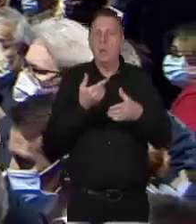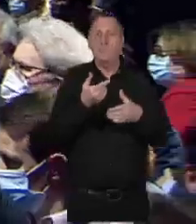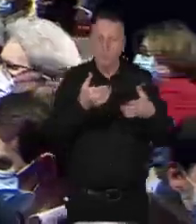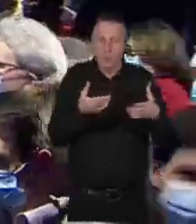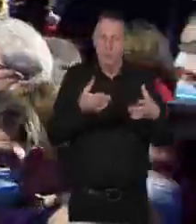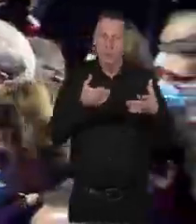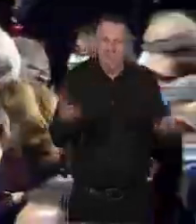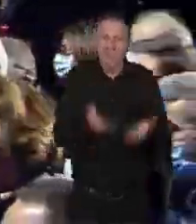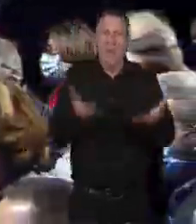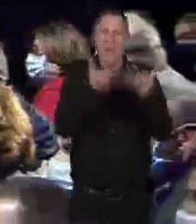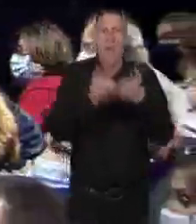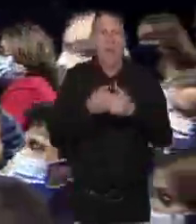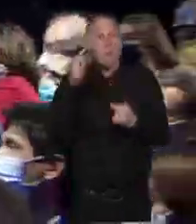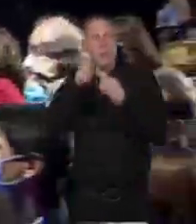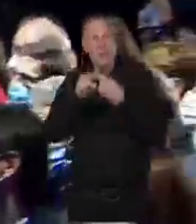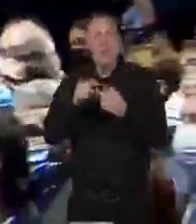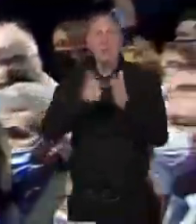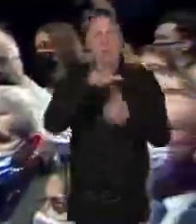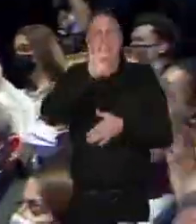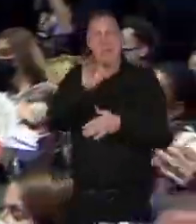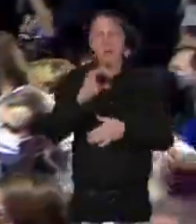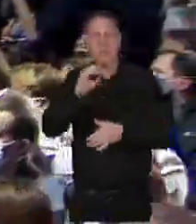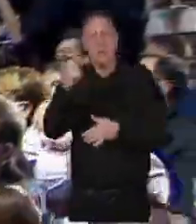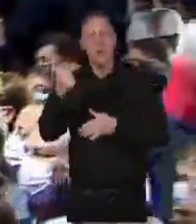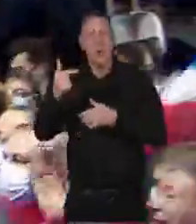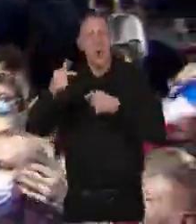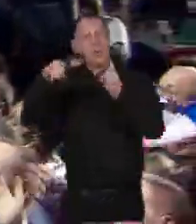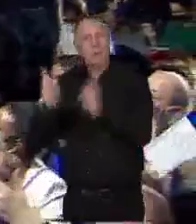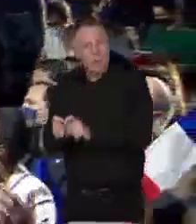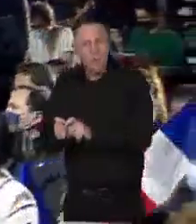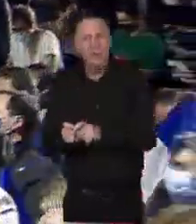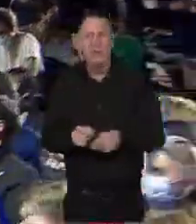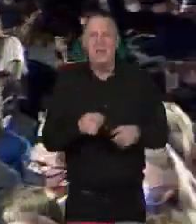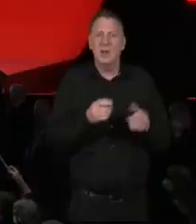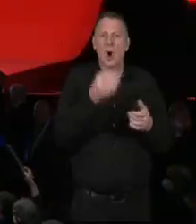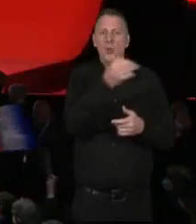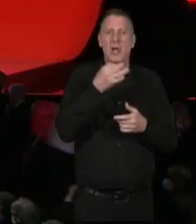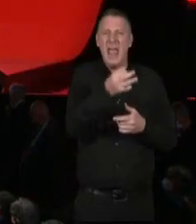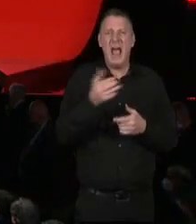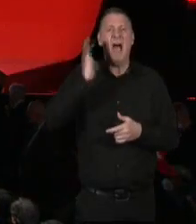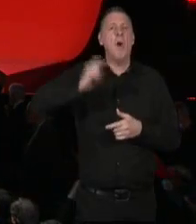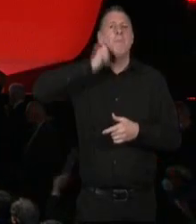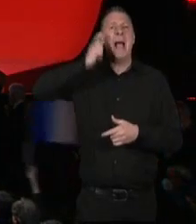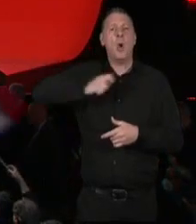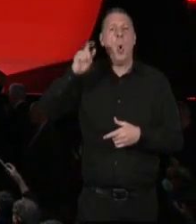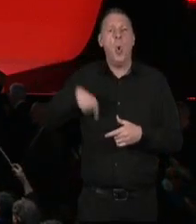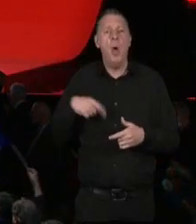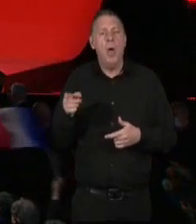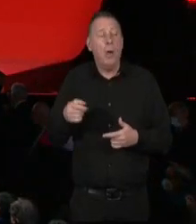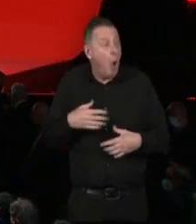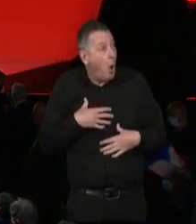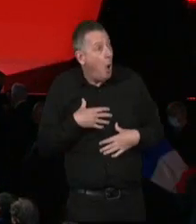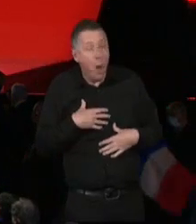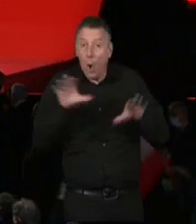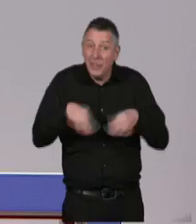en 2050. Cette énergie nucléaire que nous avons forcé Emmanuel Macron à redécouvrir